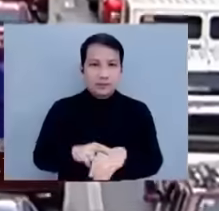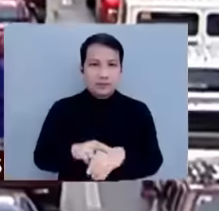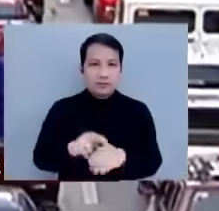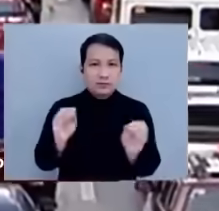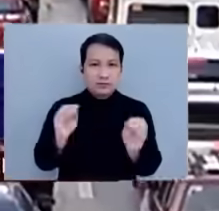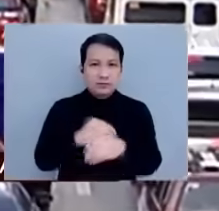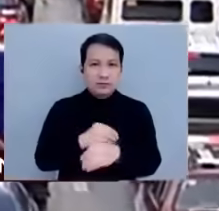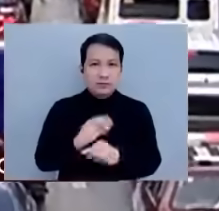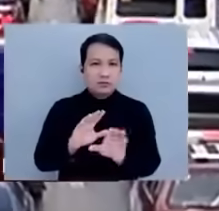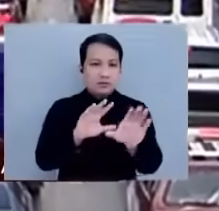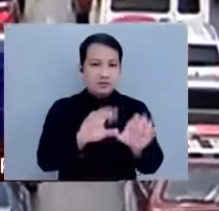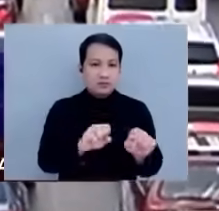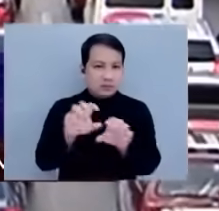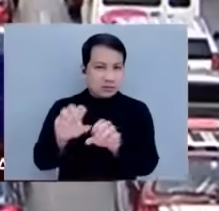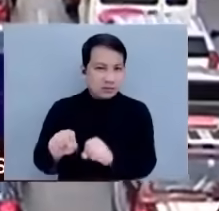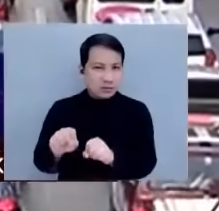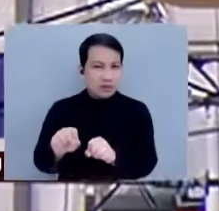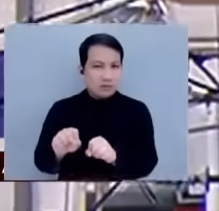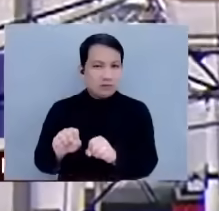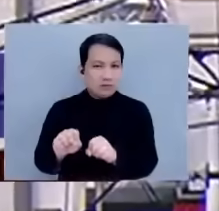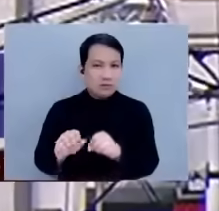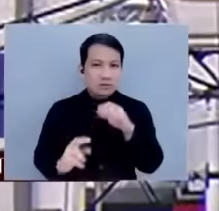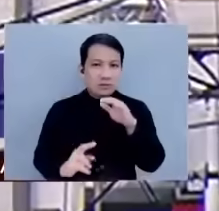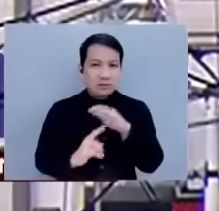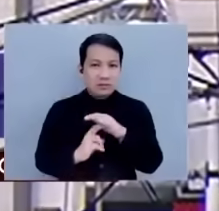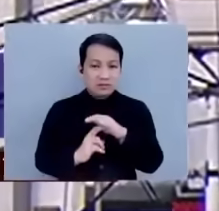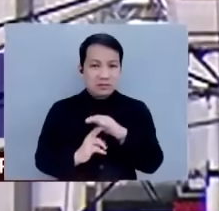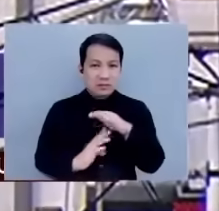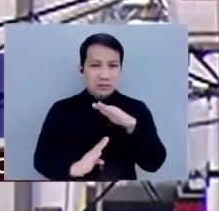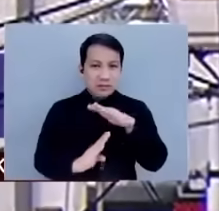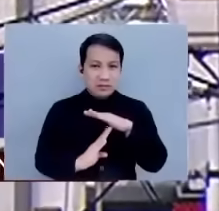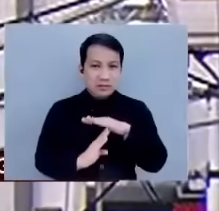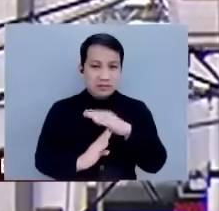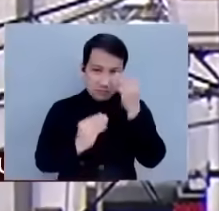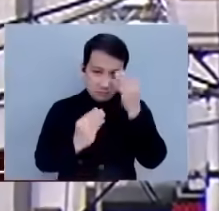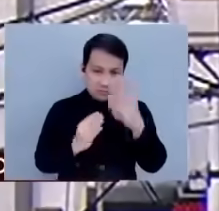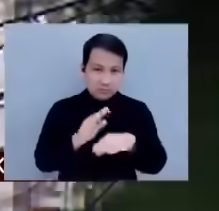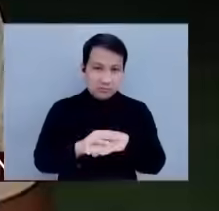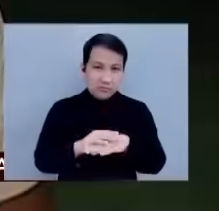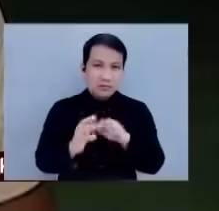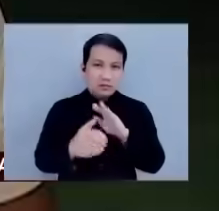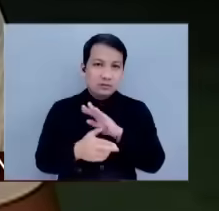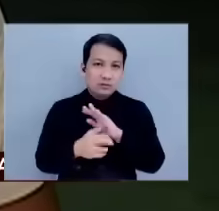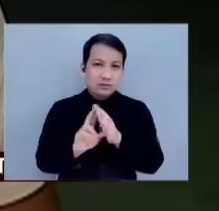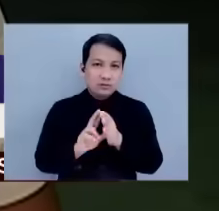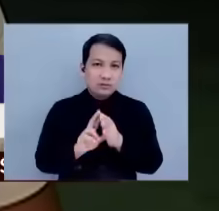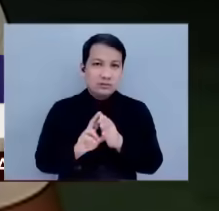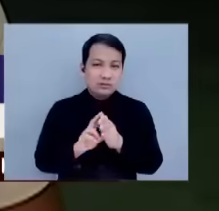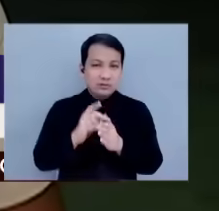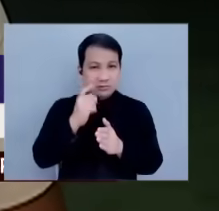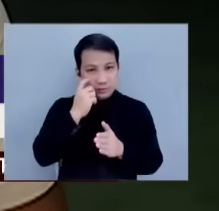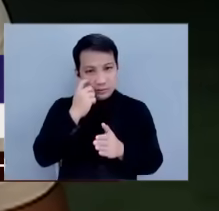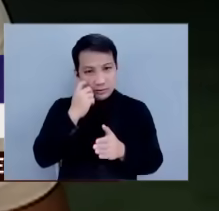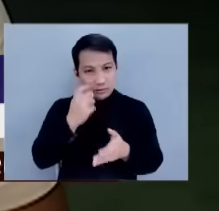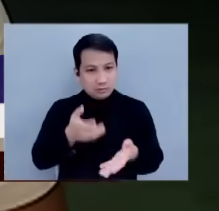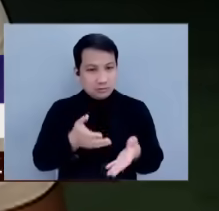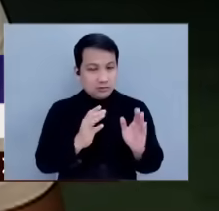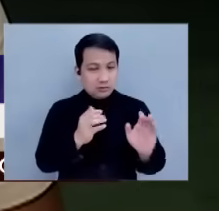manghuhuli ang mga enforcer sa mga paso ang rehistro, kundi magpapaalala lang na mag-renew. Kapag pinagbigyan